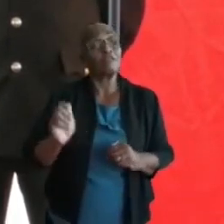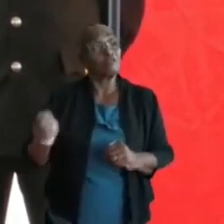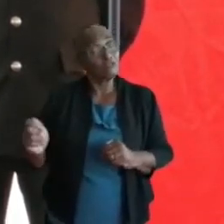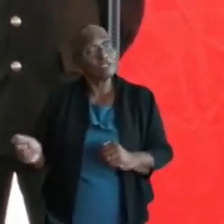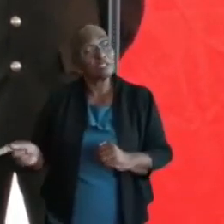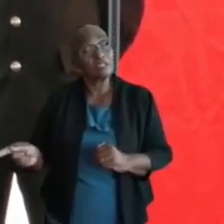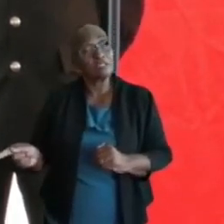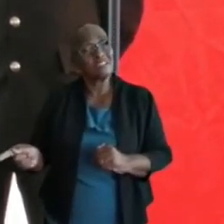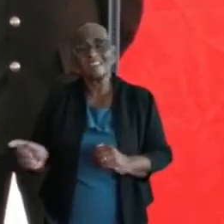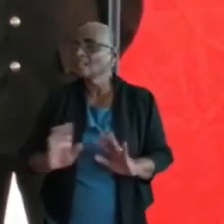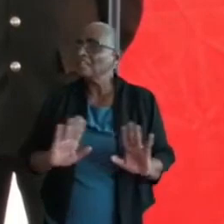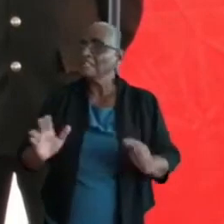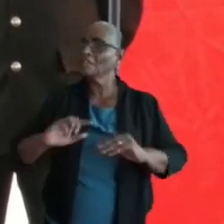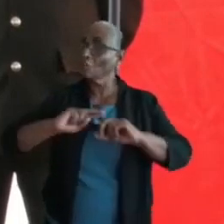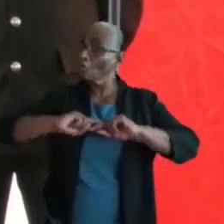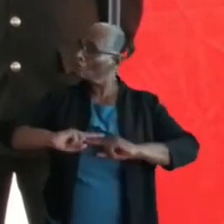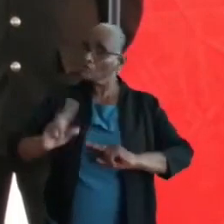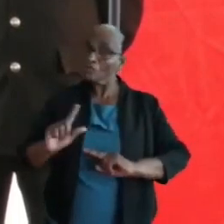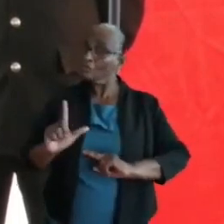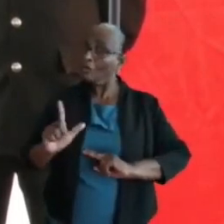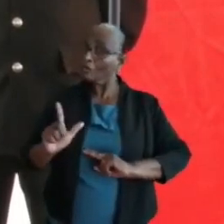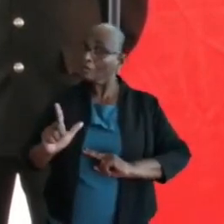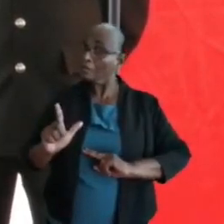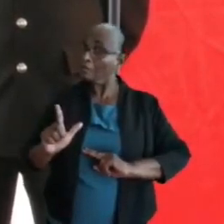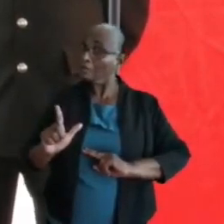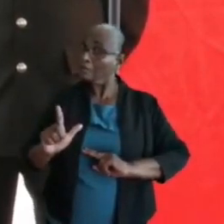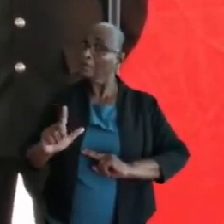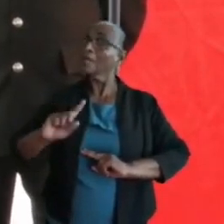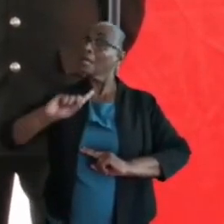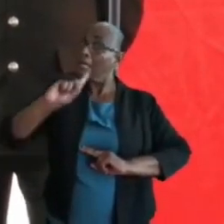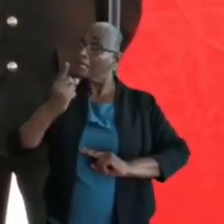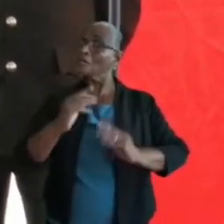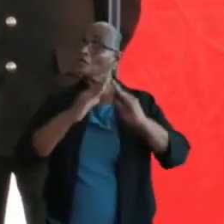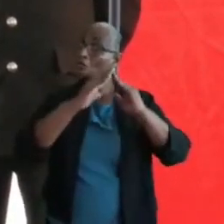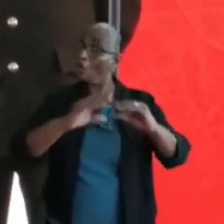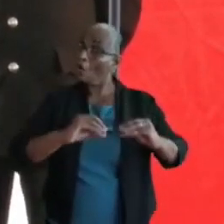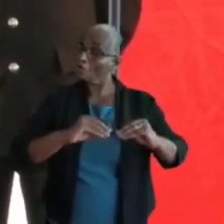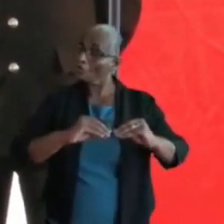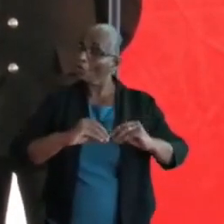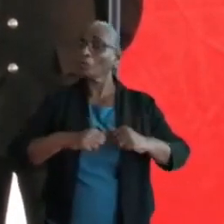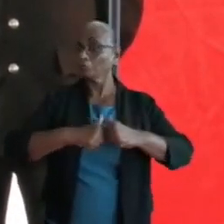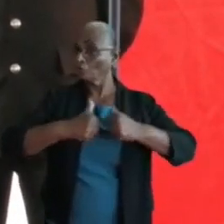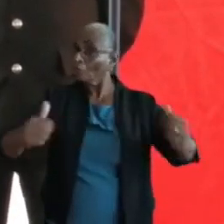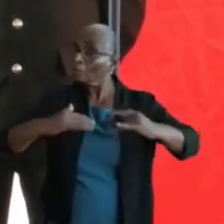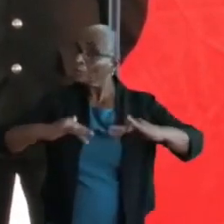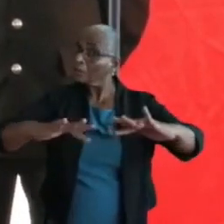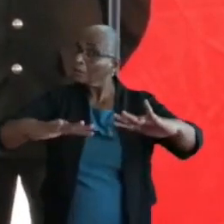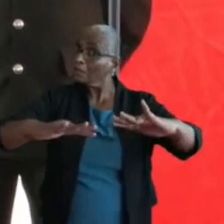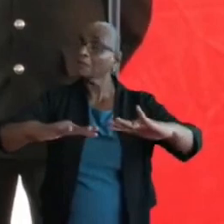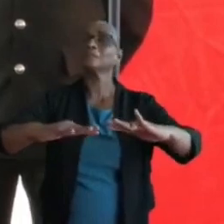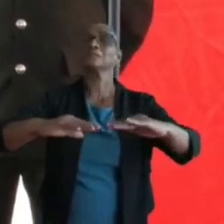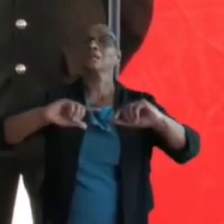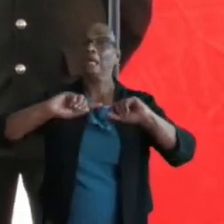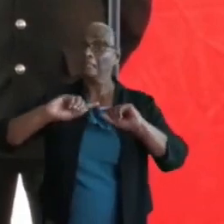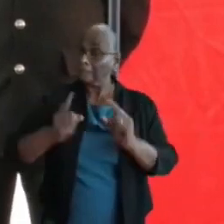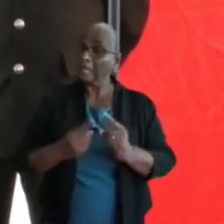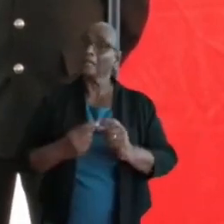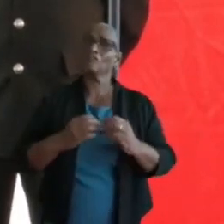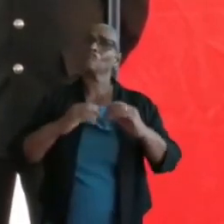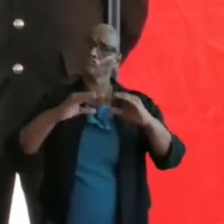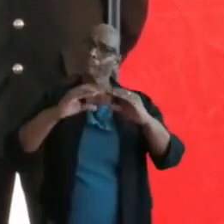voorzitter, niet rusten voor we onze huishouding op orde hebben. De tekorten hebben